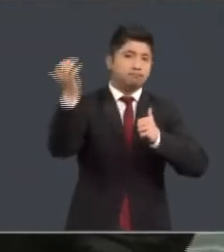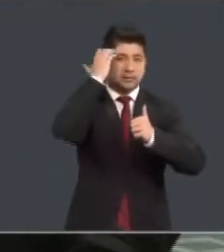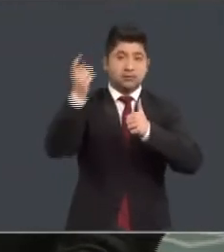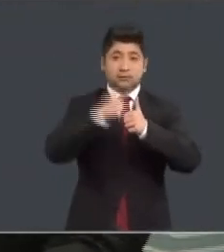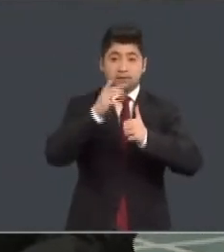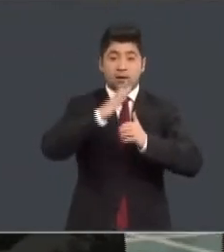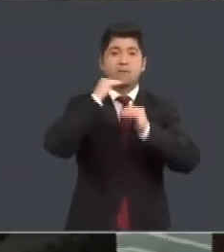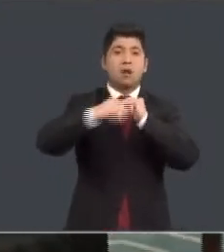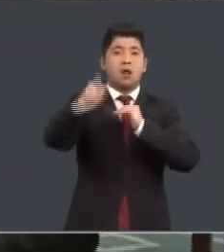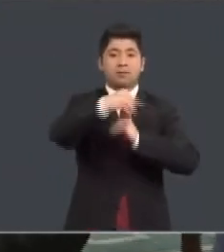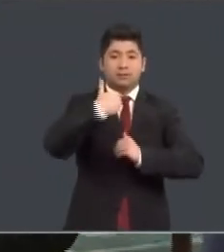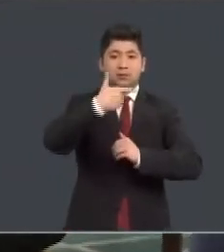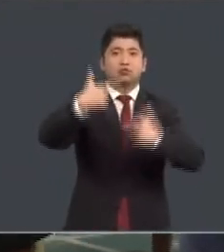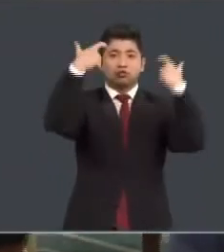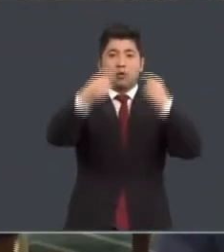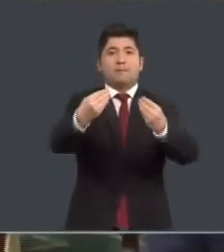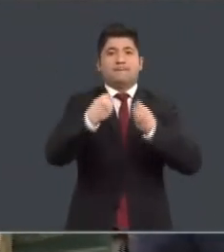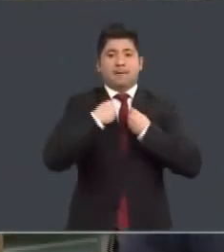bir o